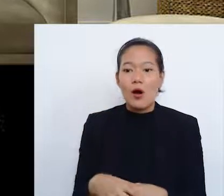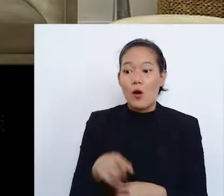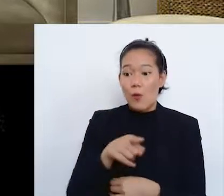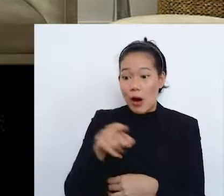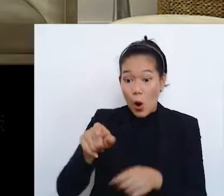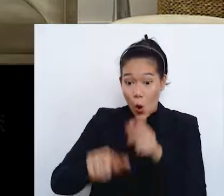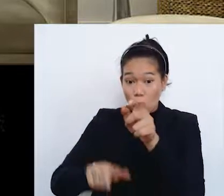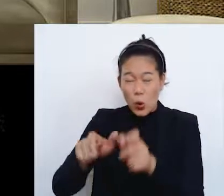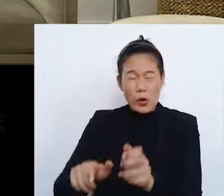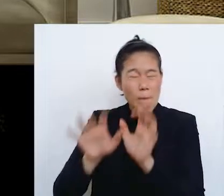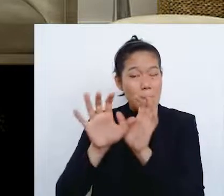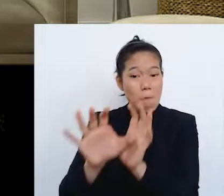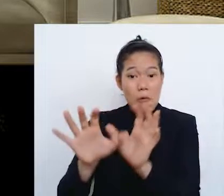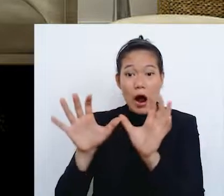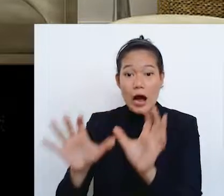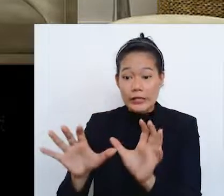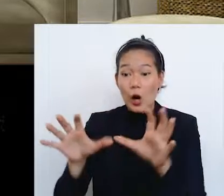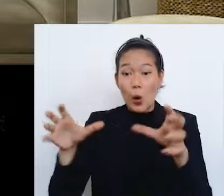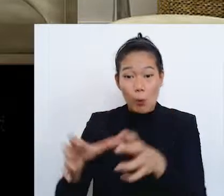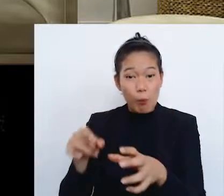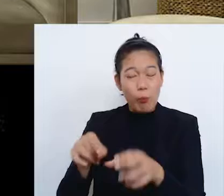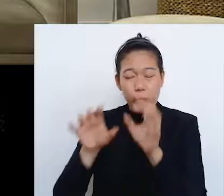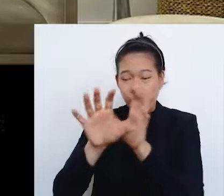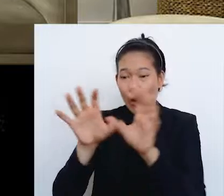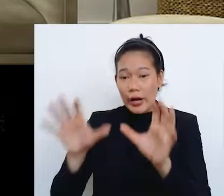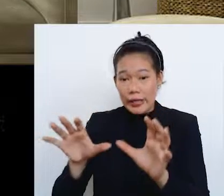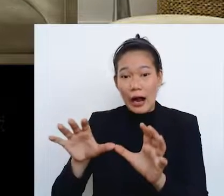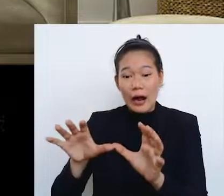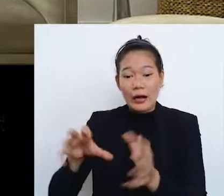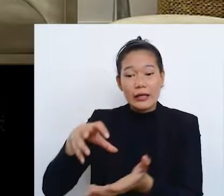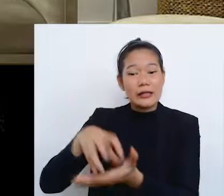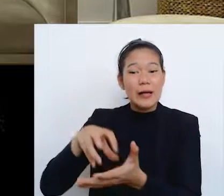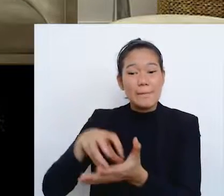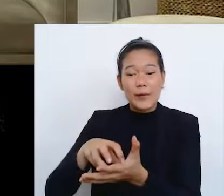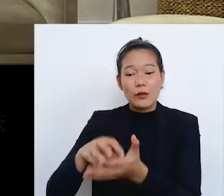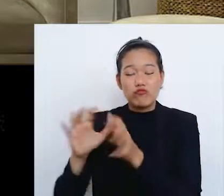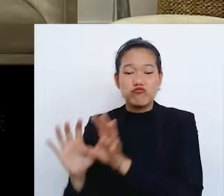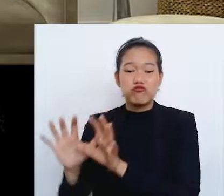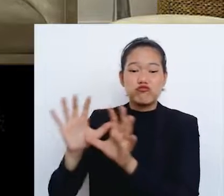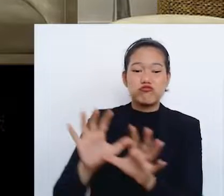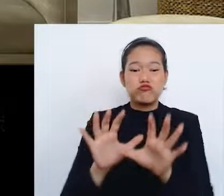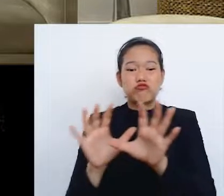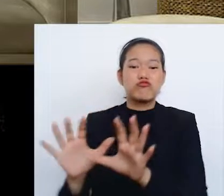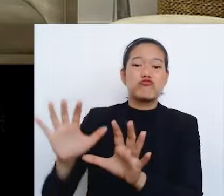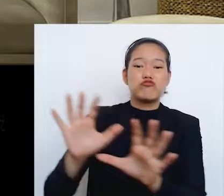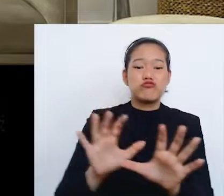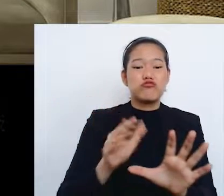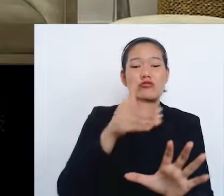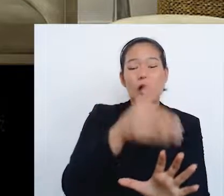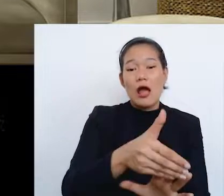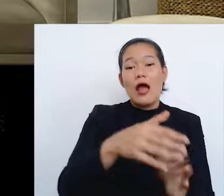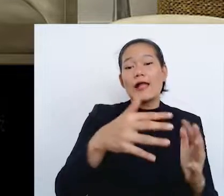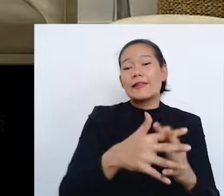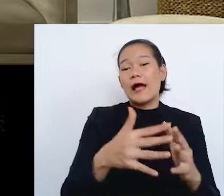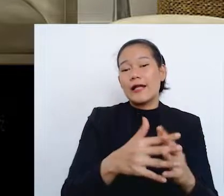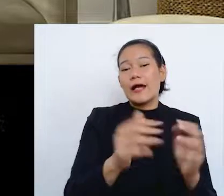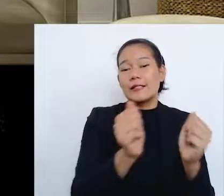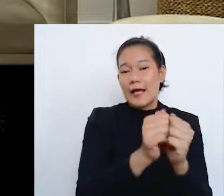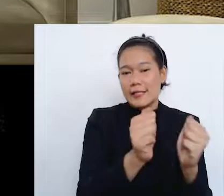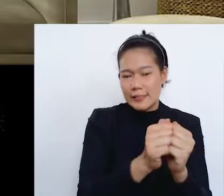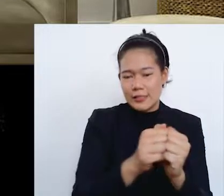berapa banyak orang Israel yang pada saat itu ada di dalam perjalanan menuju ke